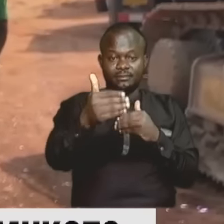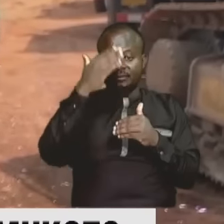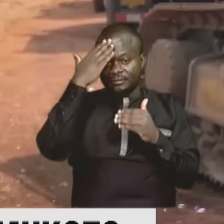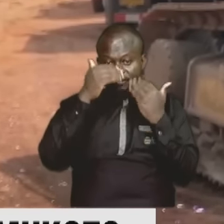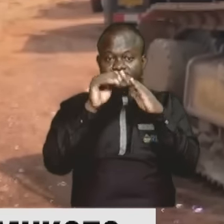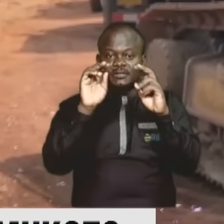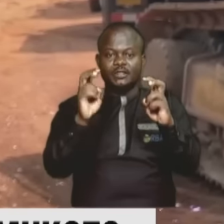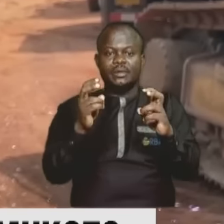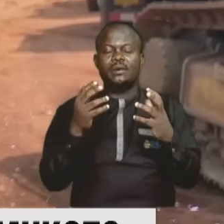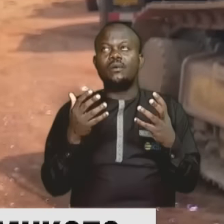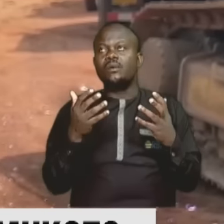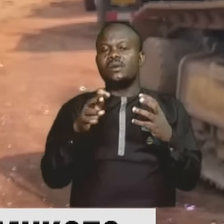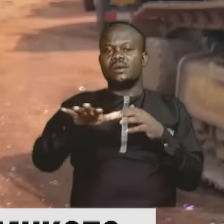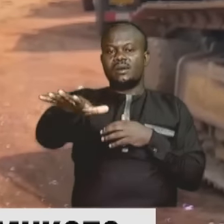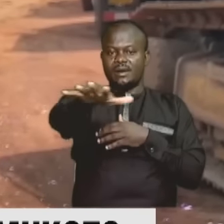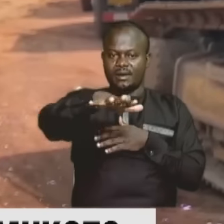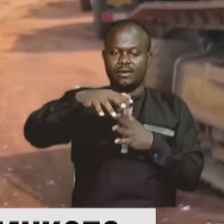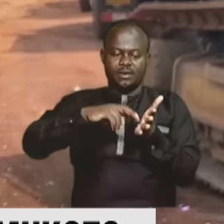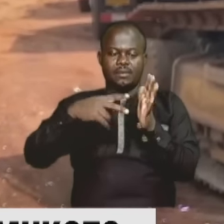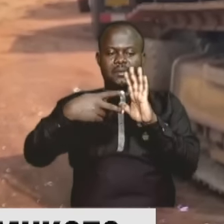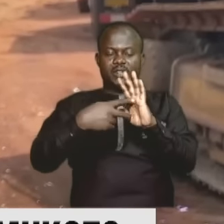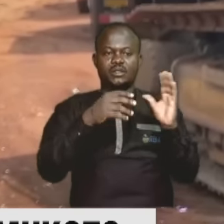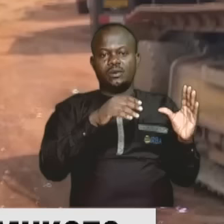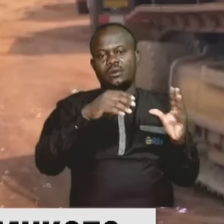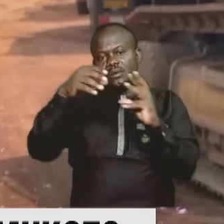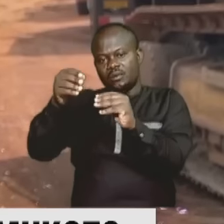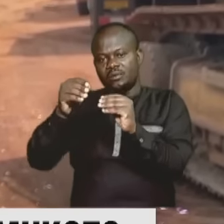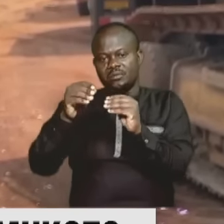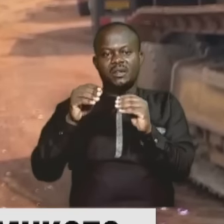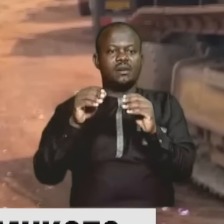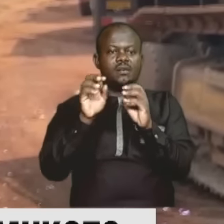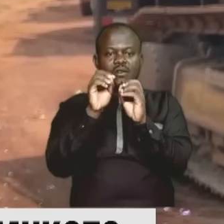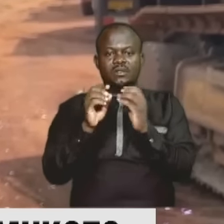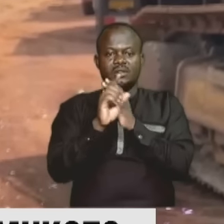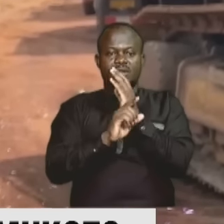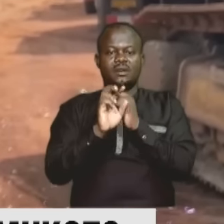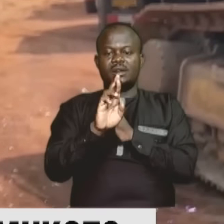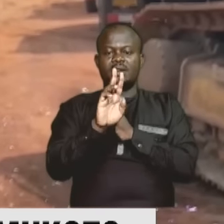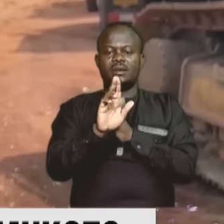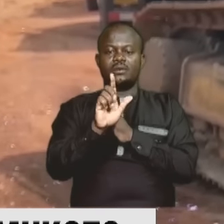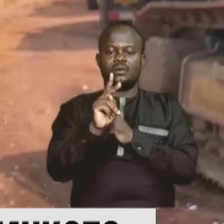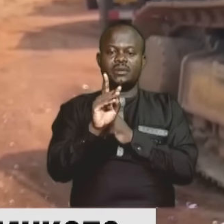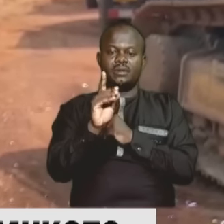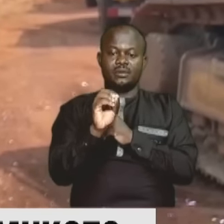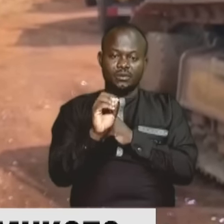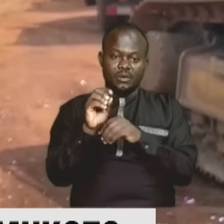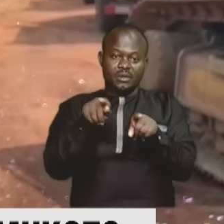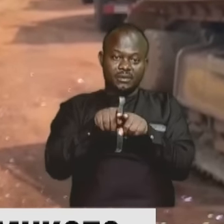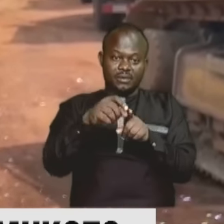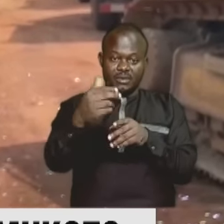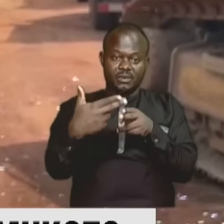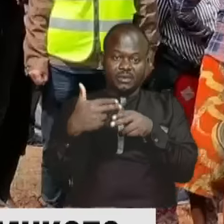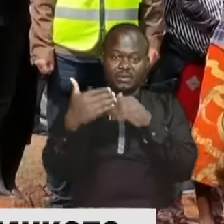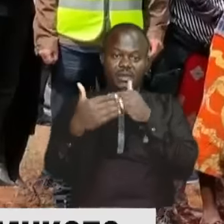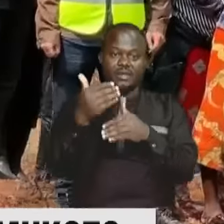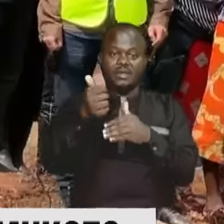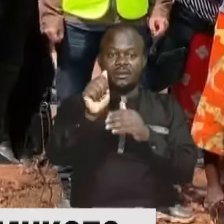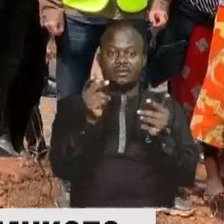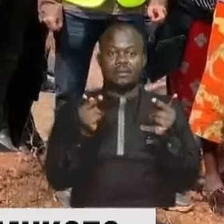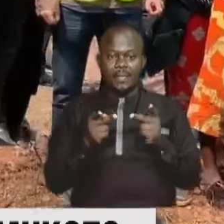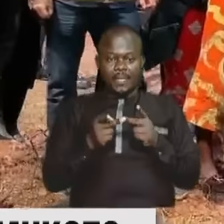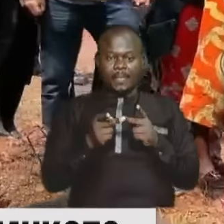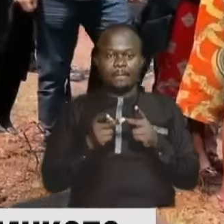ko hari n'umushinga wo kwimura icyicaro cy'akarere ka Rurindo nako kakegera ahangaha